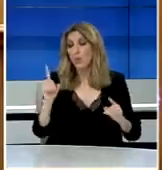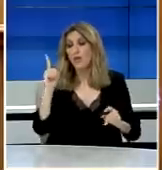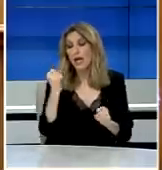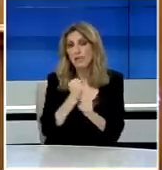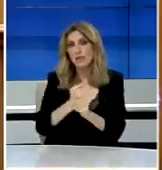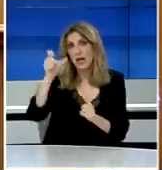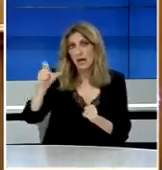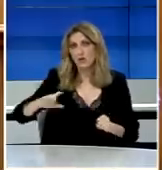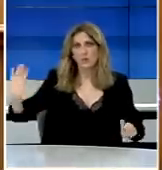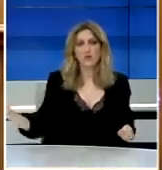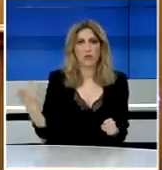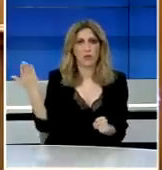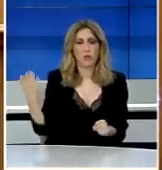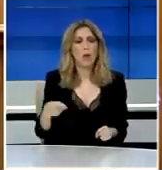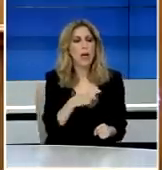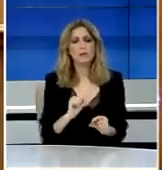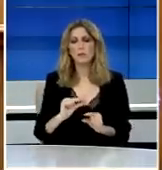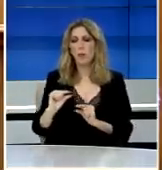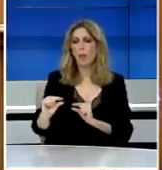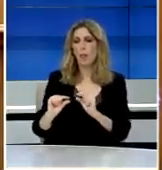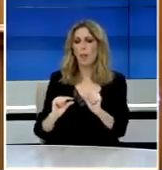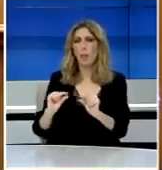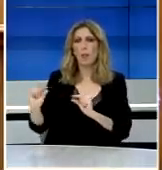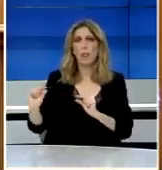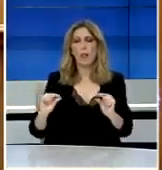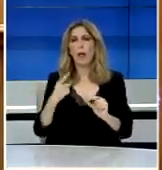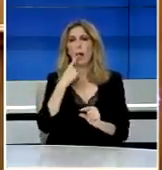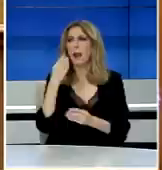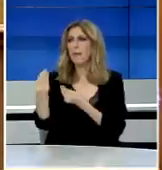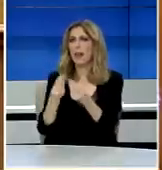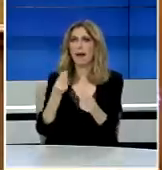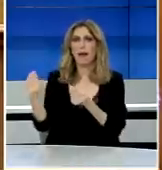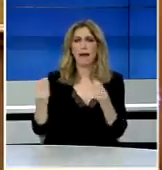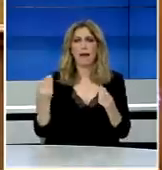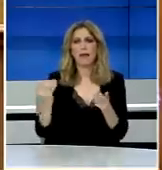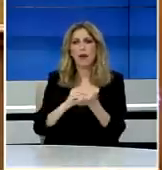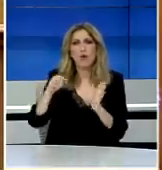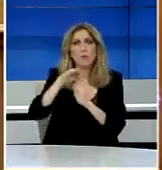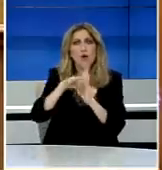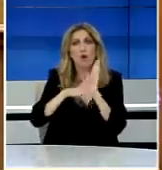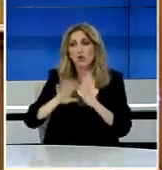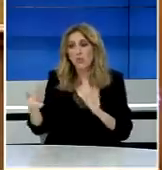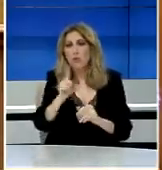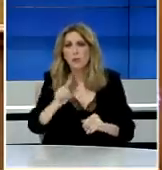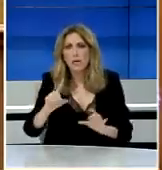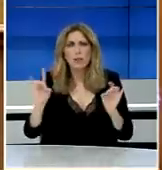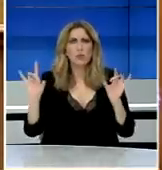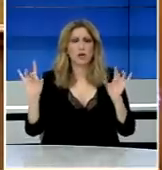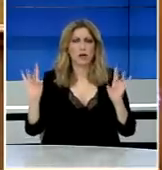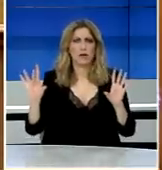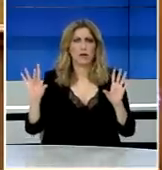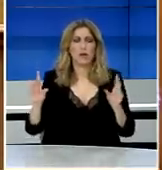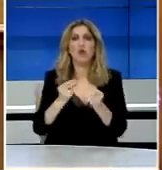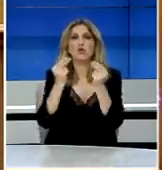Εσείς δίνετε λίγα και τα δίνετε και χωρίς προϋποθέσεις. Διότι από Σεπτέμβρη θα αρχίσει